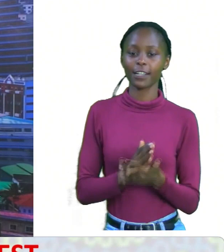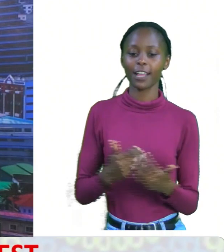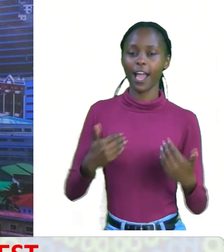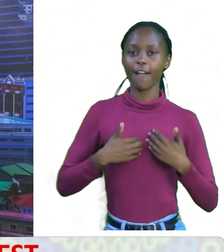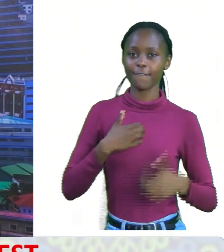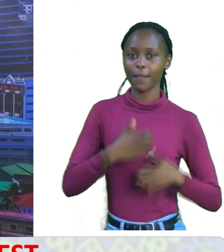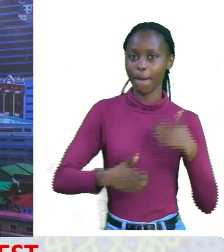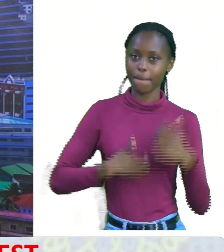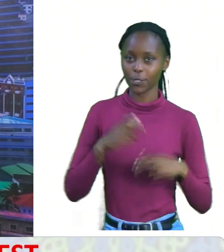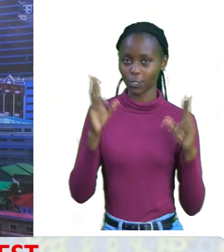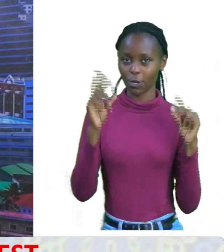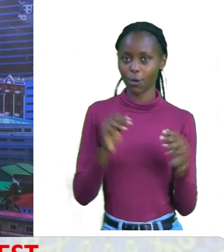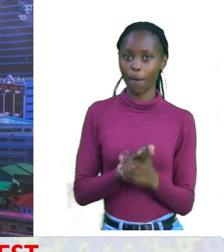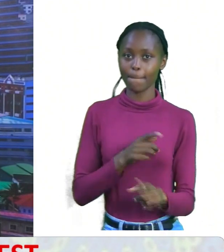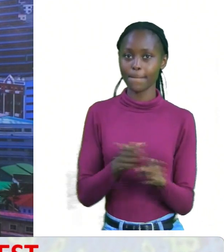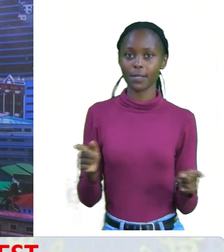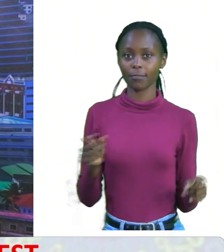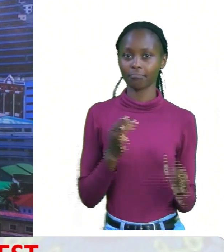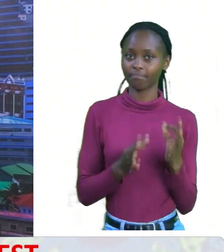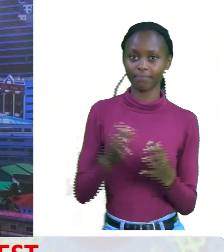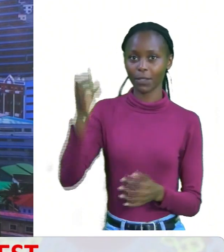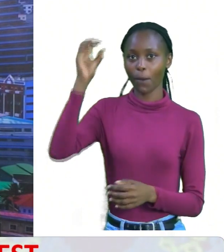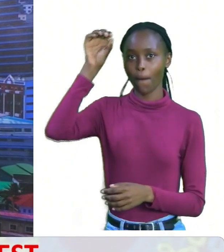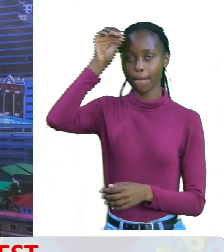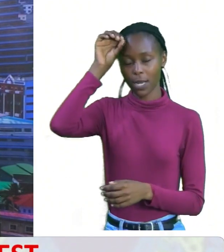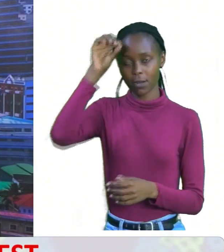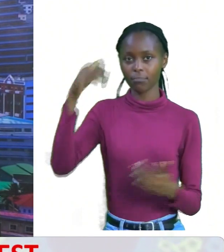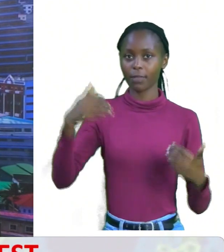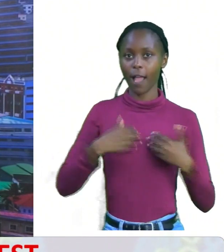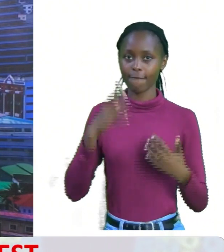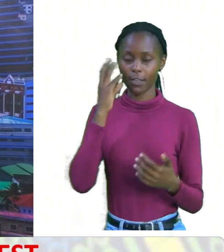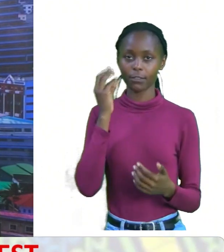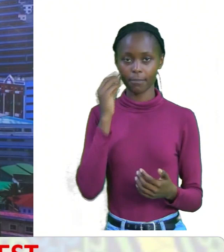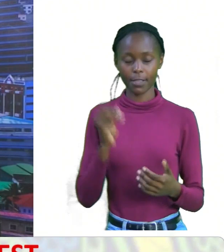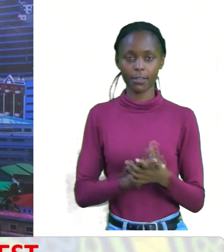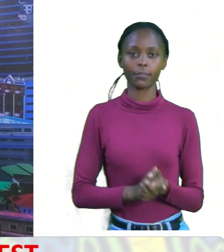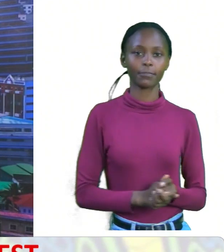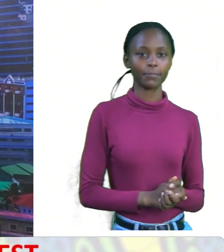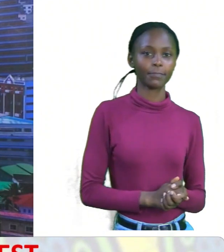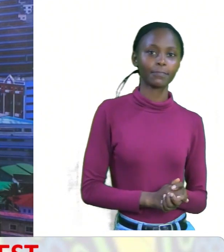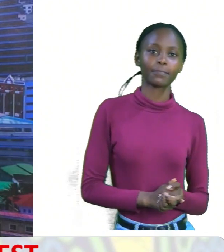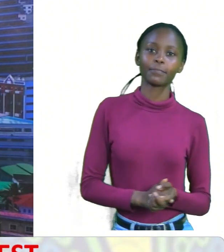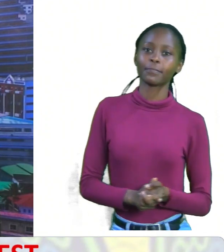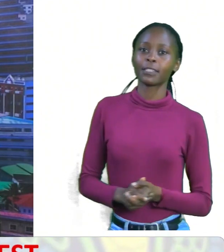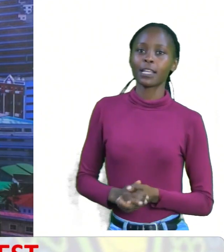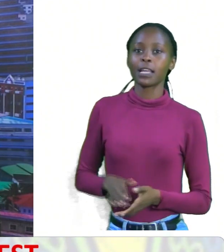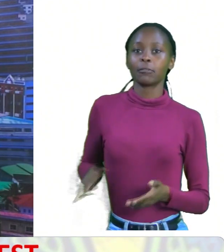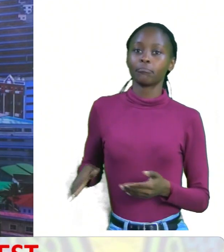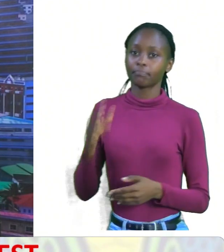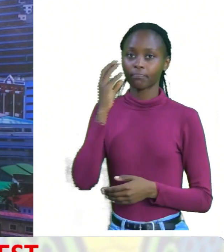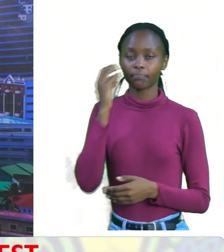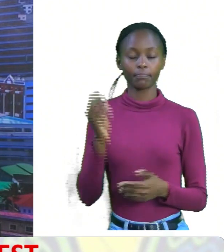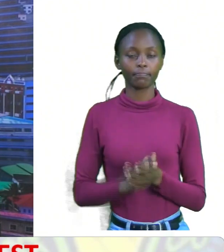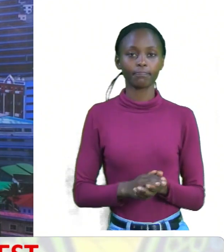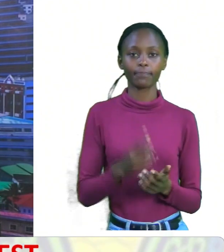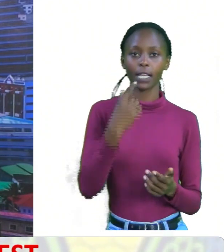But kama ingekuwa opinion, lazima ikuwa na experience. So, I hope you message imefika home vile inafaa. Smollett, ebu tumalizi issue. Mi